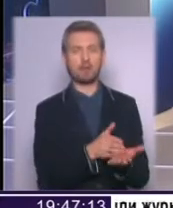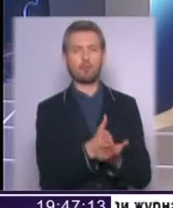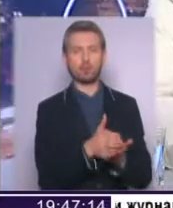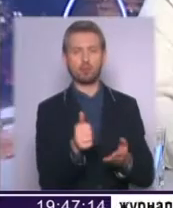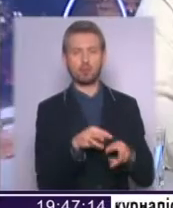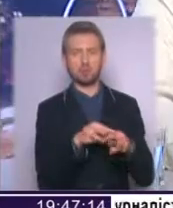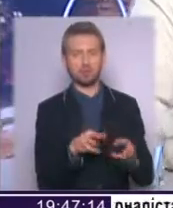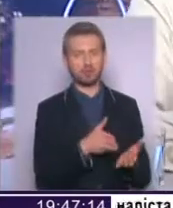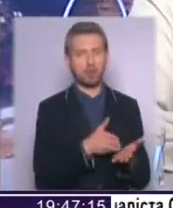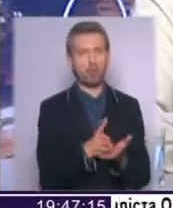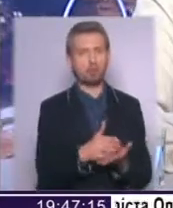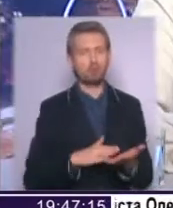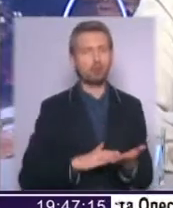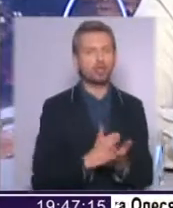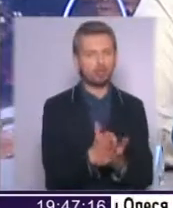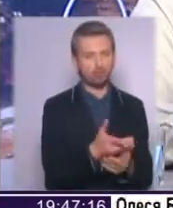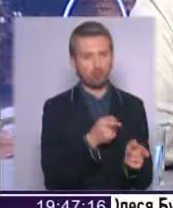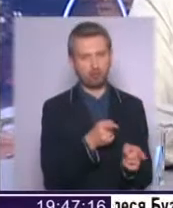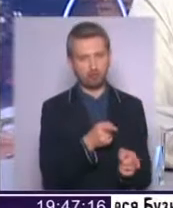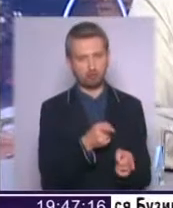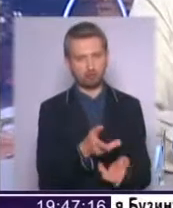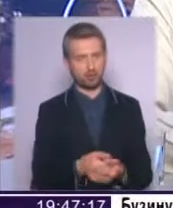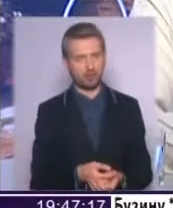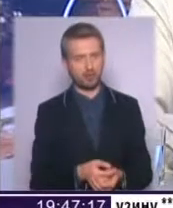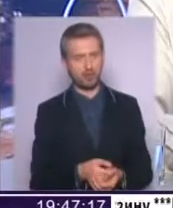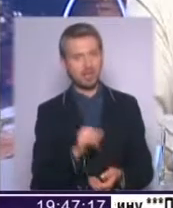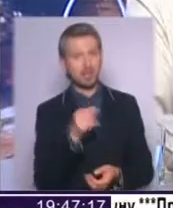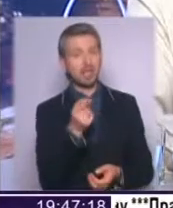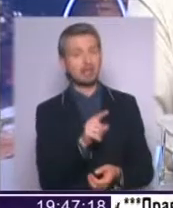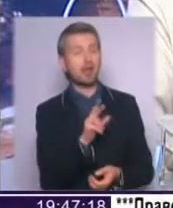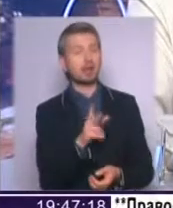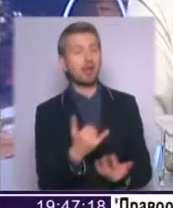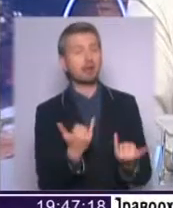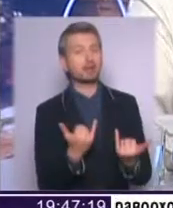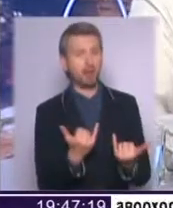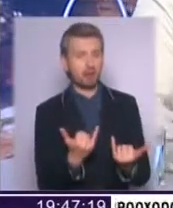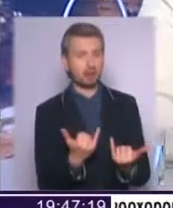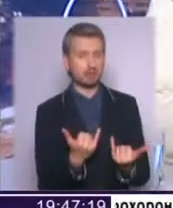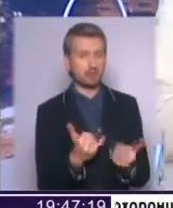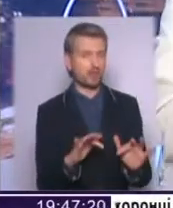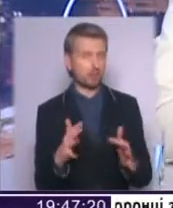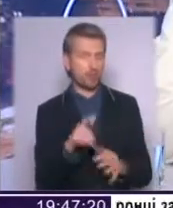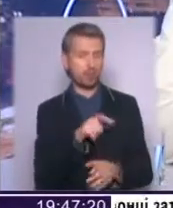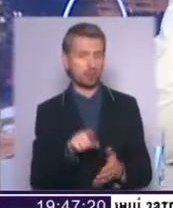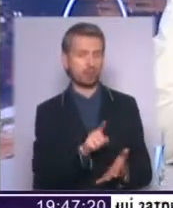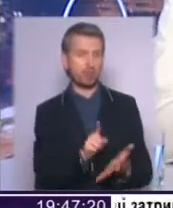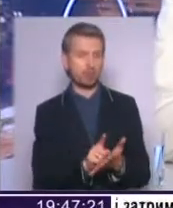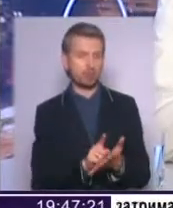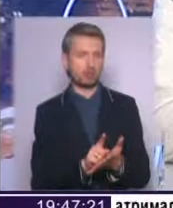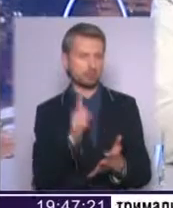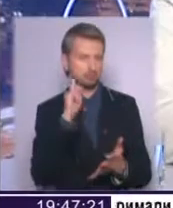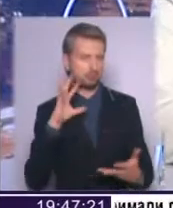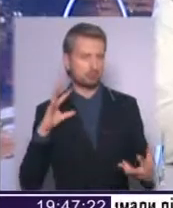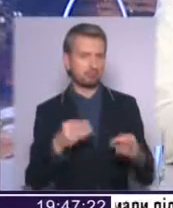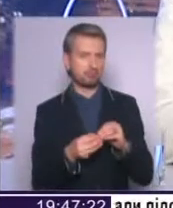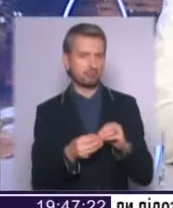шляхом політичного шантажу. Це на мою думку. Угу. І те, як зараз відбувається, буде, люди повинні зробити з цього прикладу висновку.